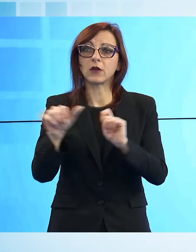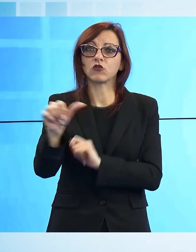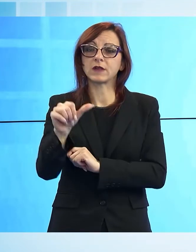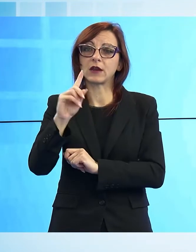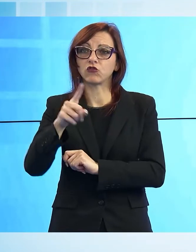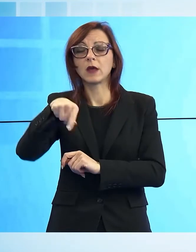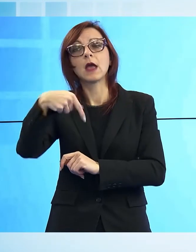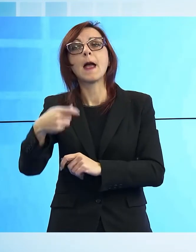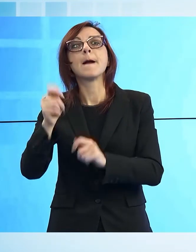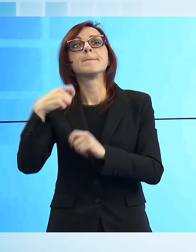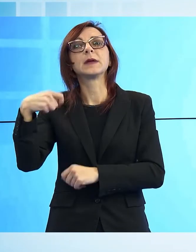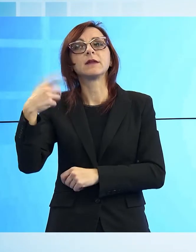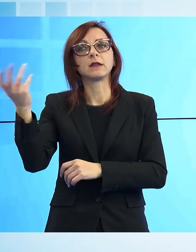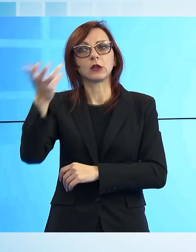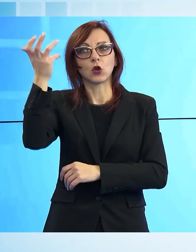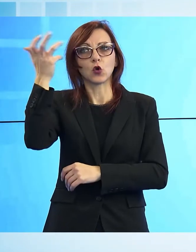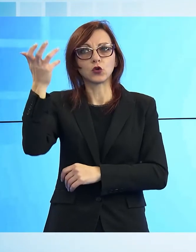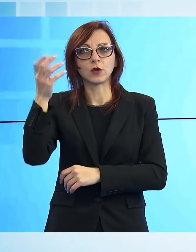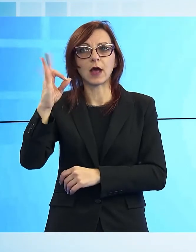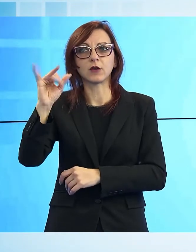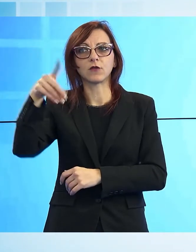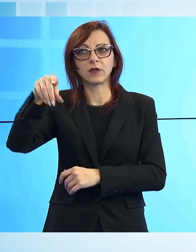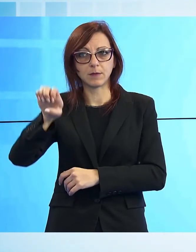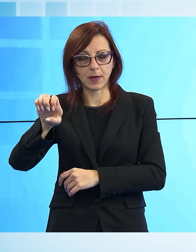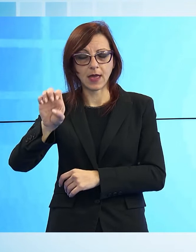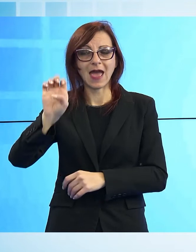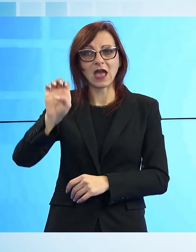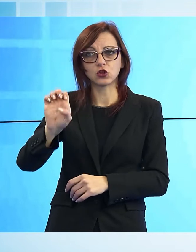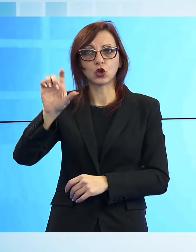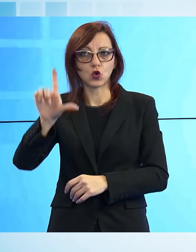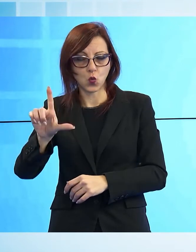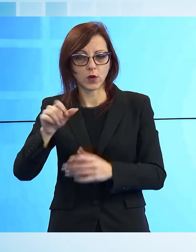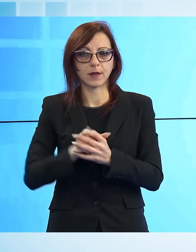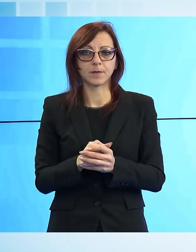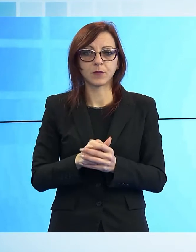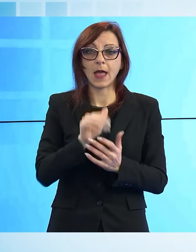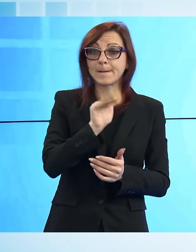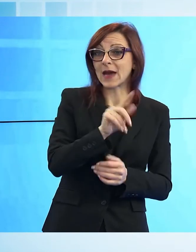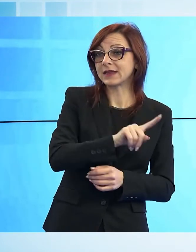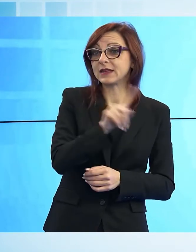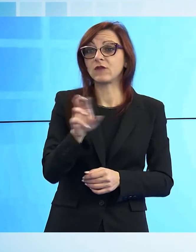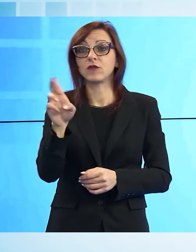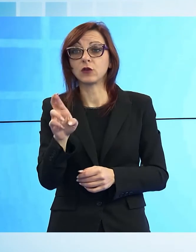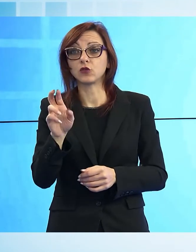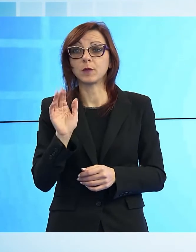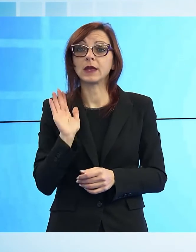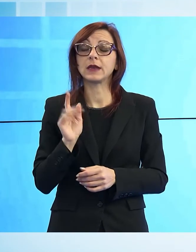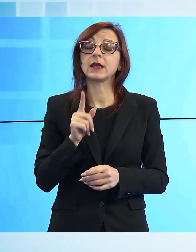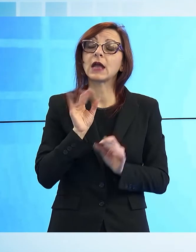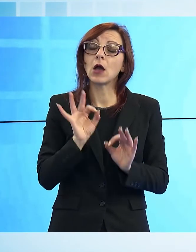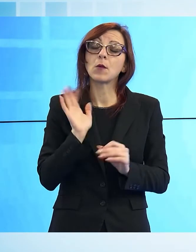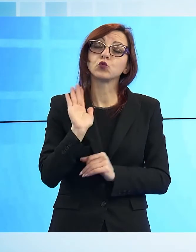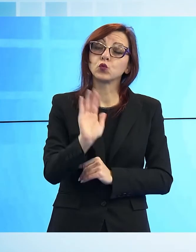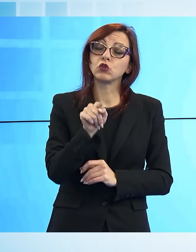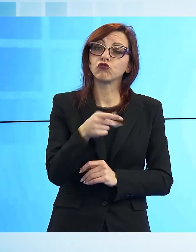presidente onorario del sindacato FIPE Endro Luchi. Ogni giorno, dal martedì alla domenica, sarà pubblicato un tagliando con cui votare il